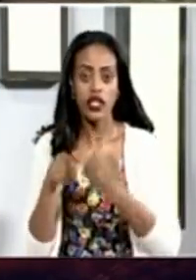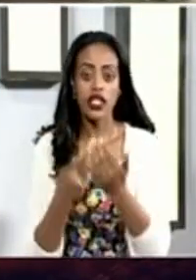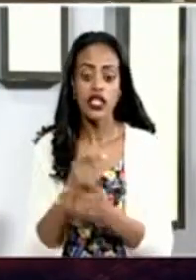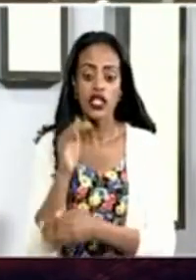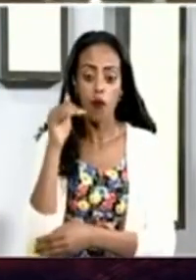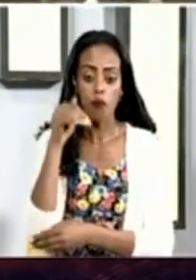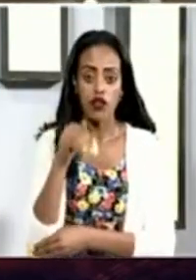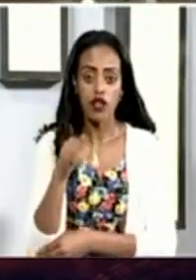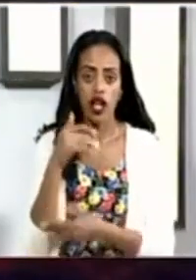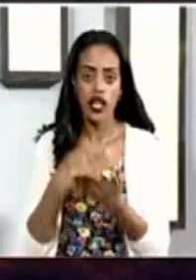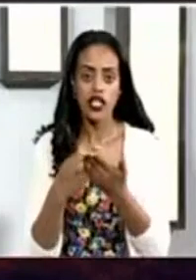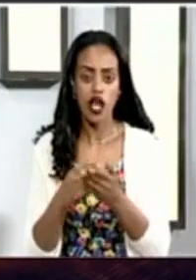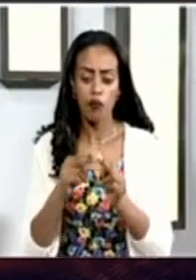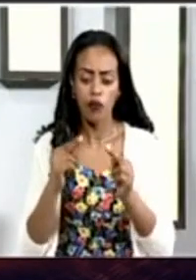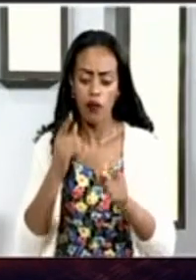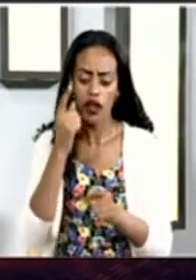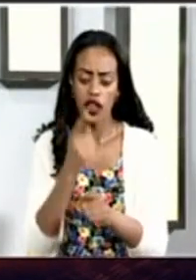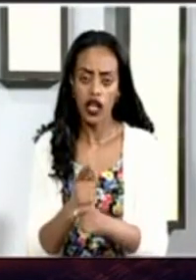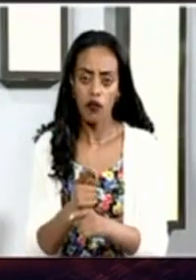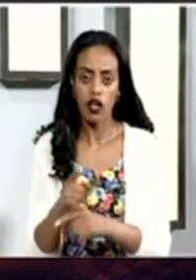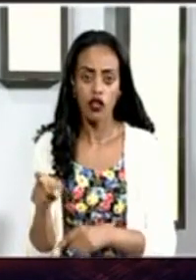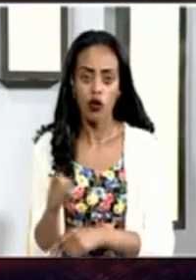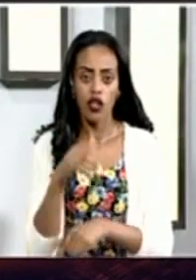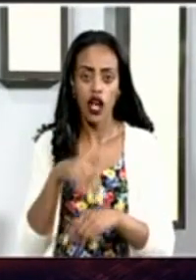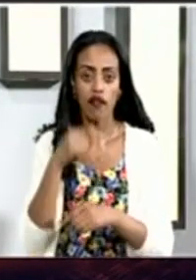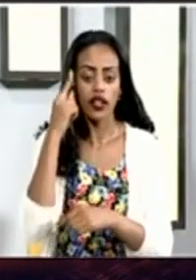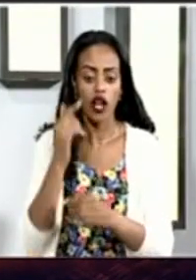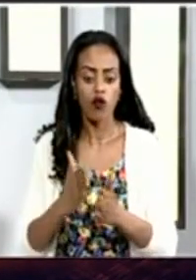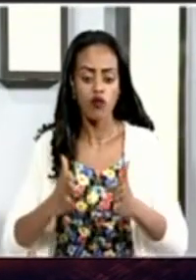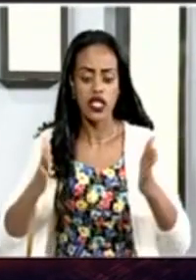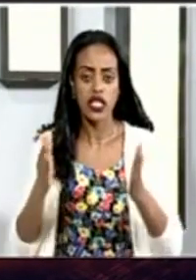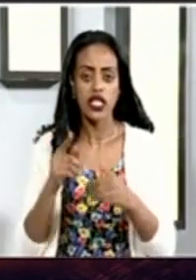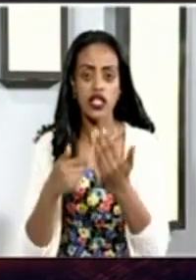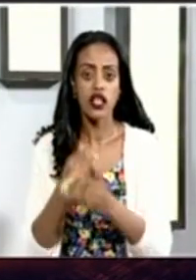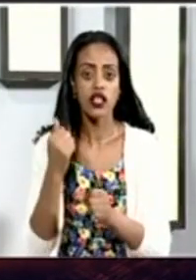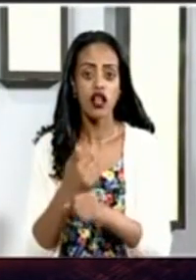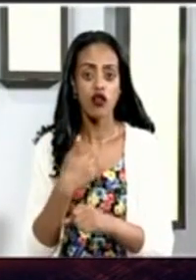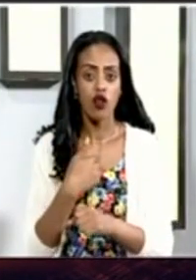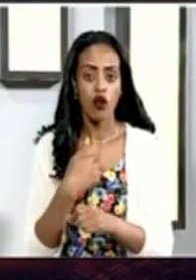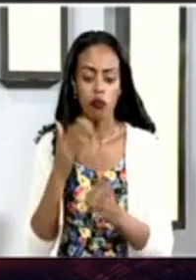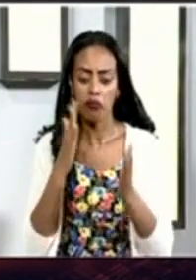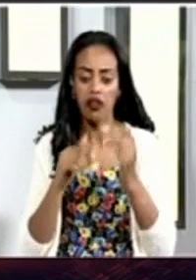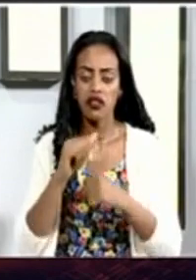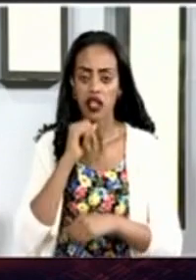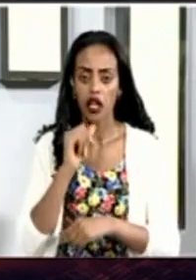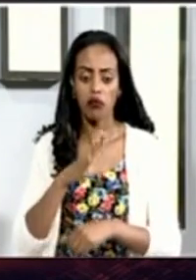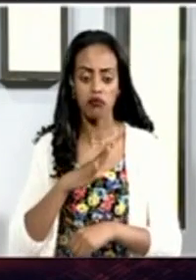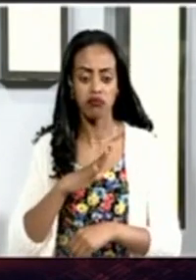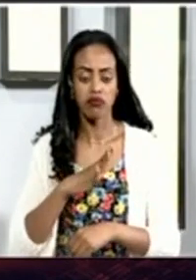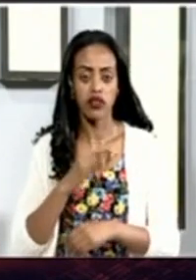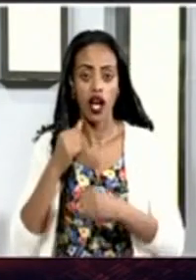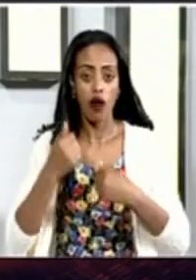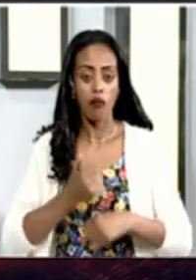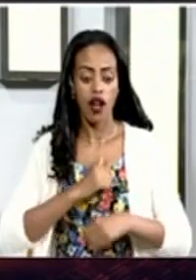أس بدم بمنتان كنت كملا أبتغري ون بوزعي ون فرياس لزلا كيت أتقمنا عرسنا